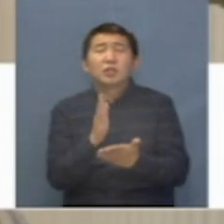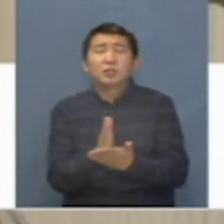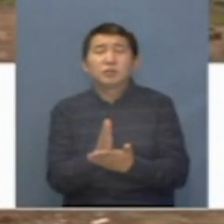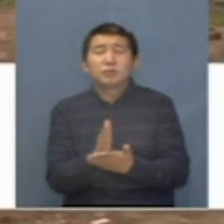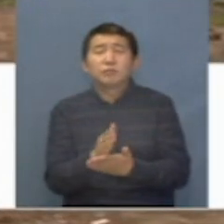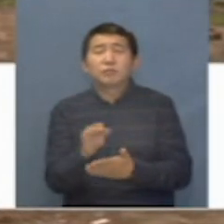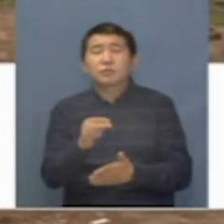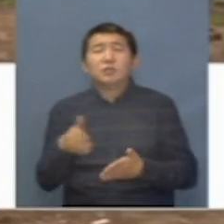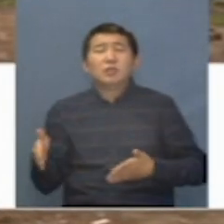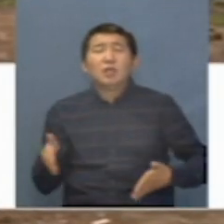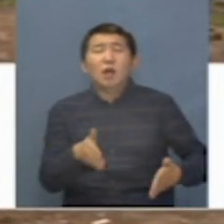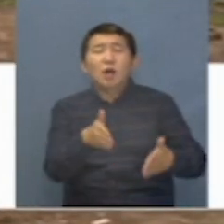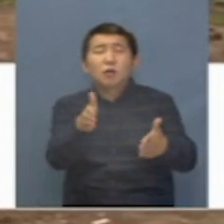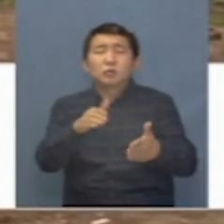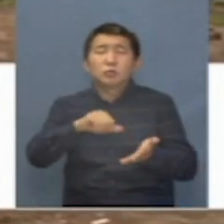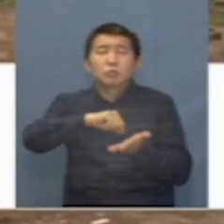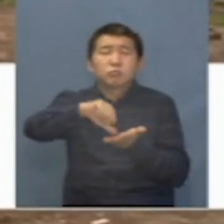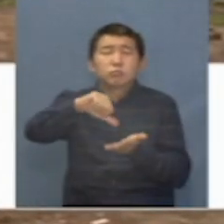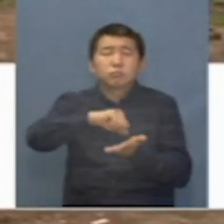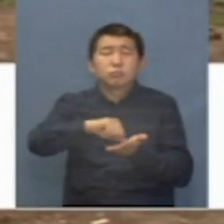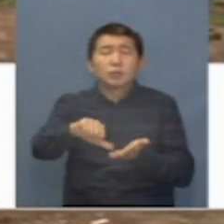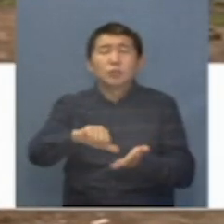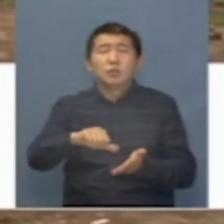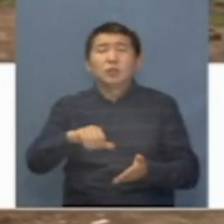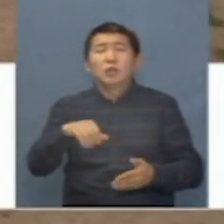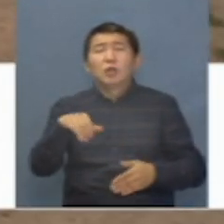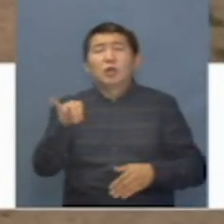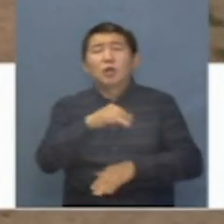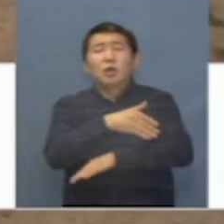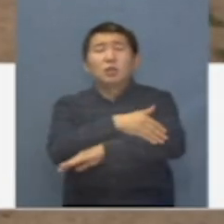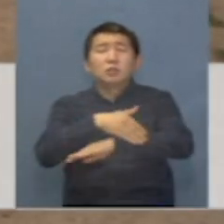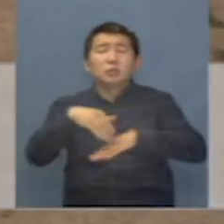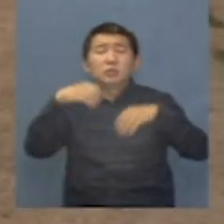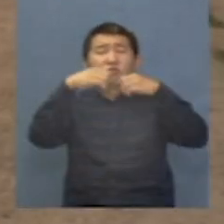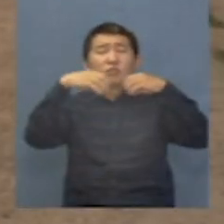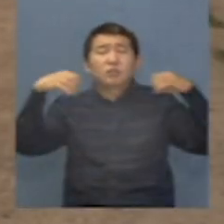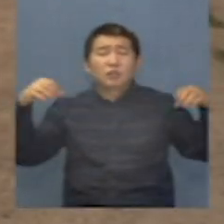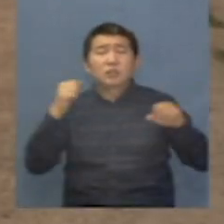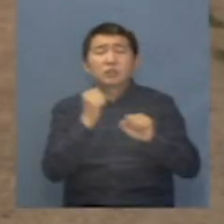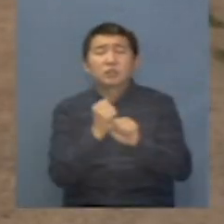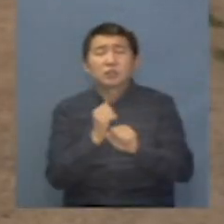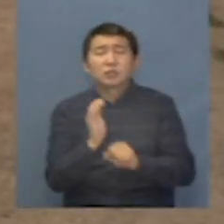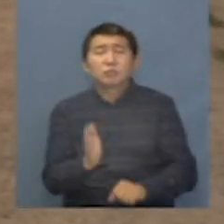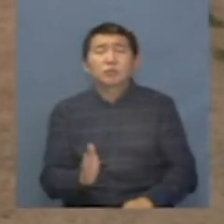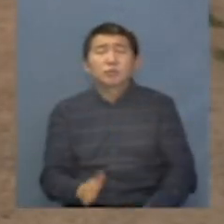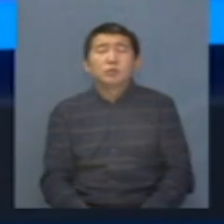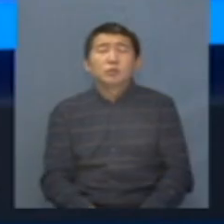жолдарды асфальттап, тротуарлар төселмек, көшелерді жарықтандыру жұмыстары да шет қалмайды.